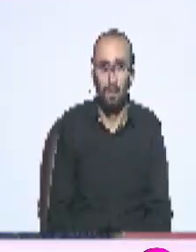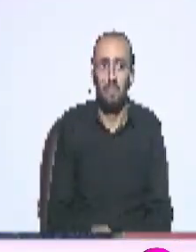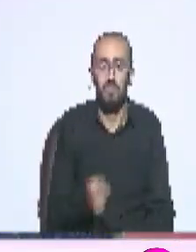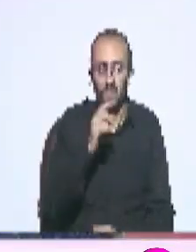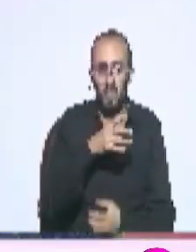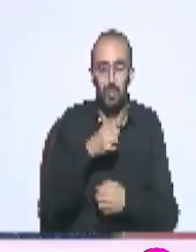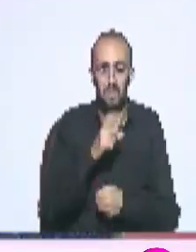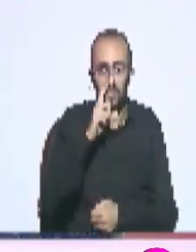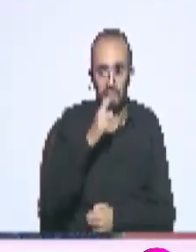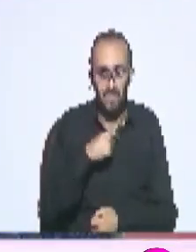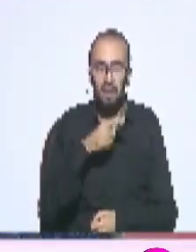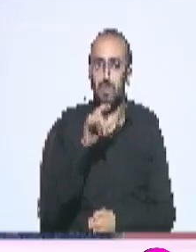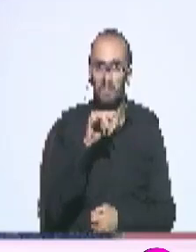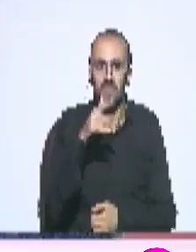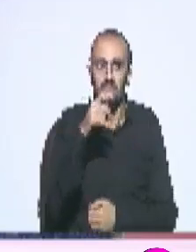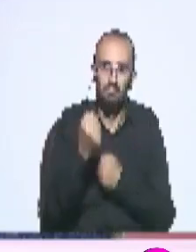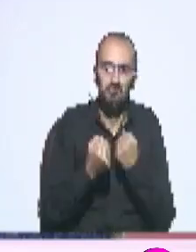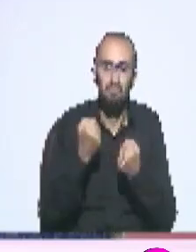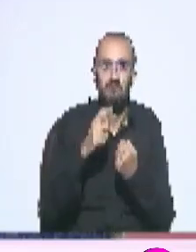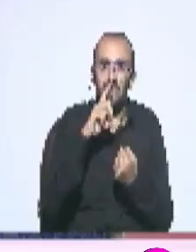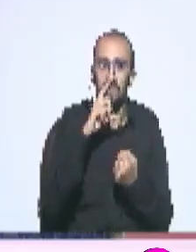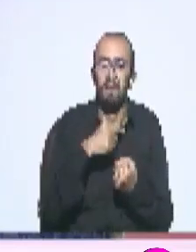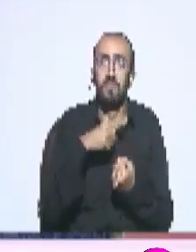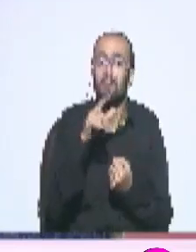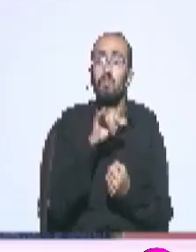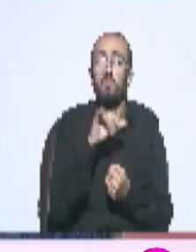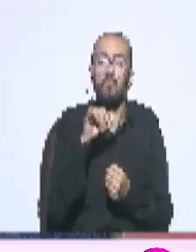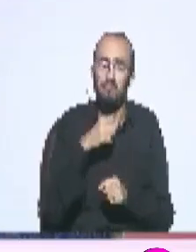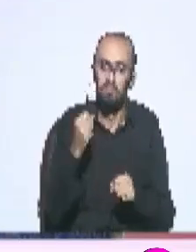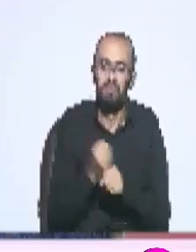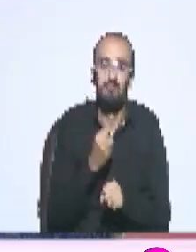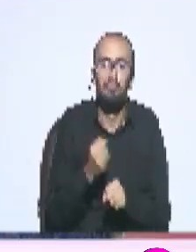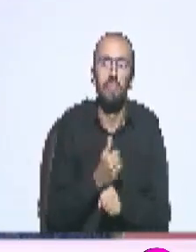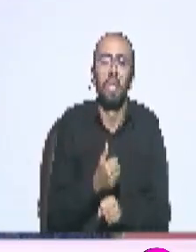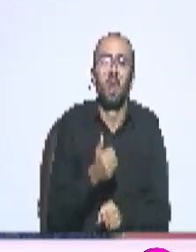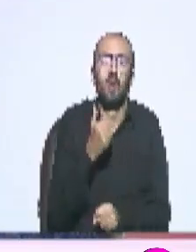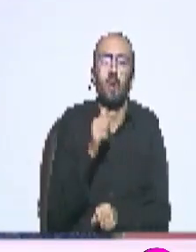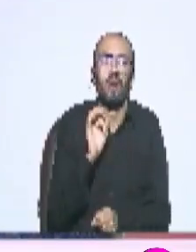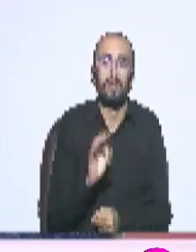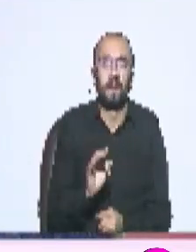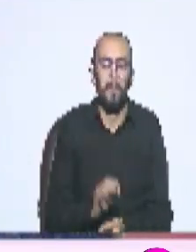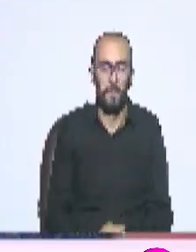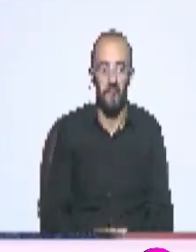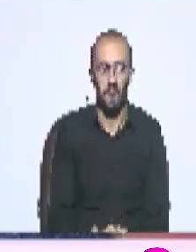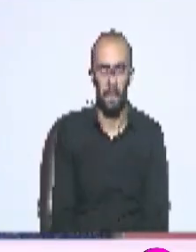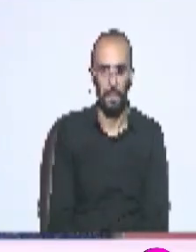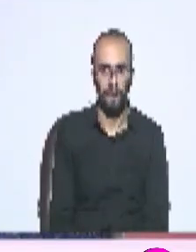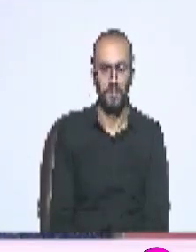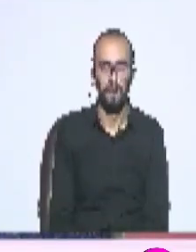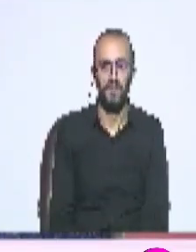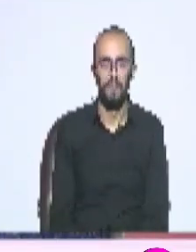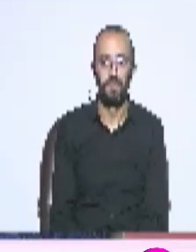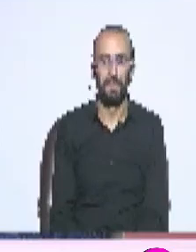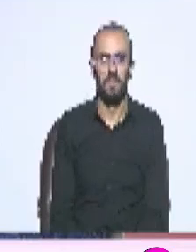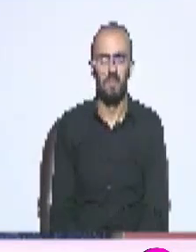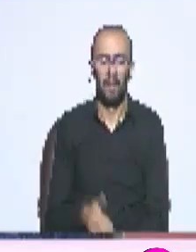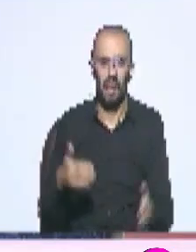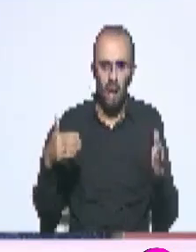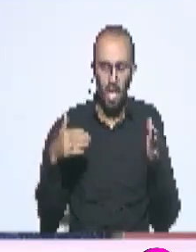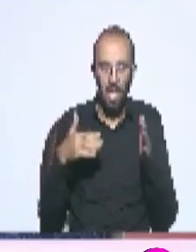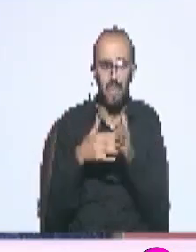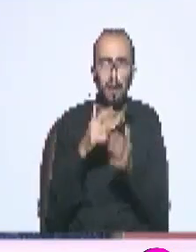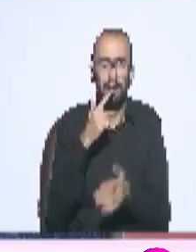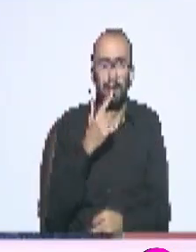مكتسبه وبتبقى اهم حاجه فيها الانجاز فانا محتاج دلوقتي ا ابقى لغايه سن